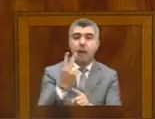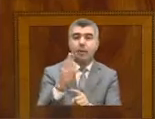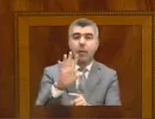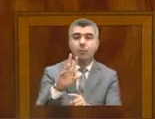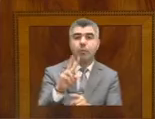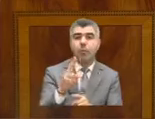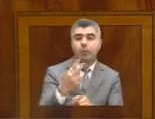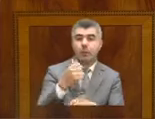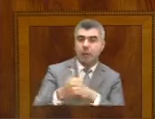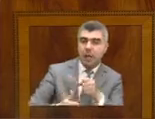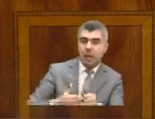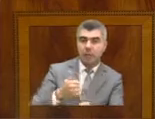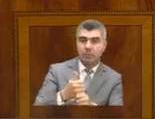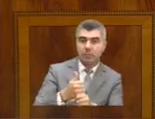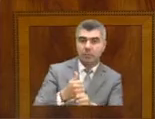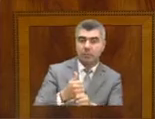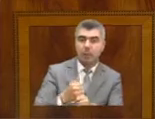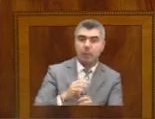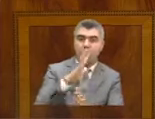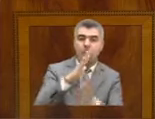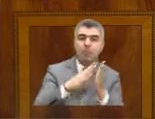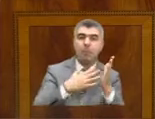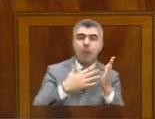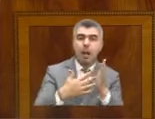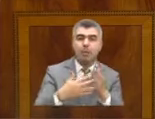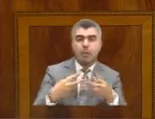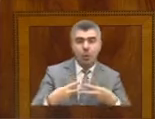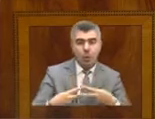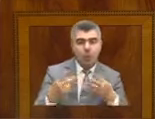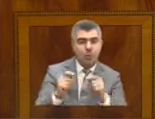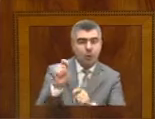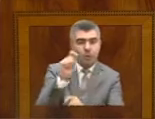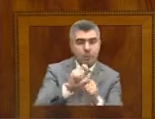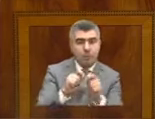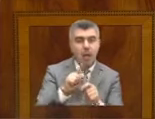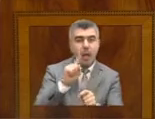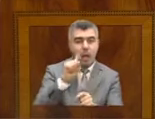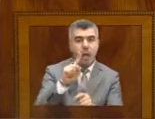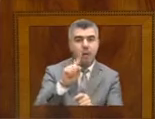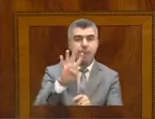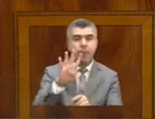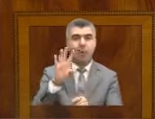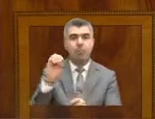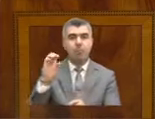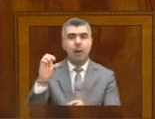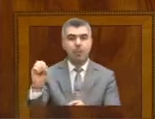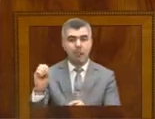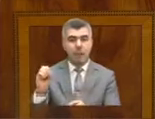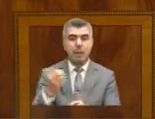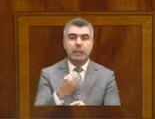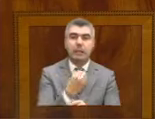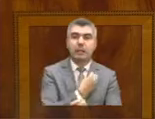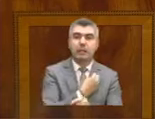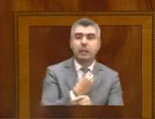على مواصلة تنزيل برنامج تأهيل ما يقرب 1400 مؤسسة للرعاية الصحية